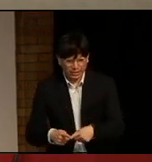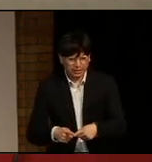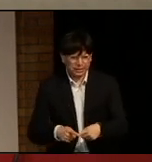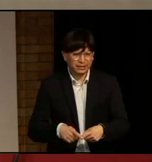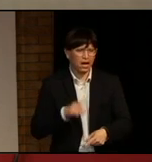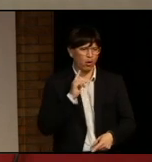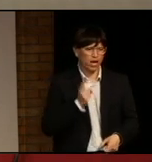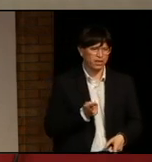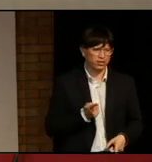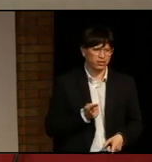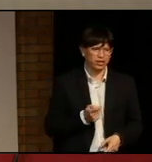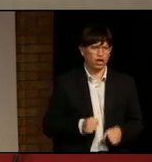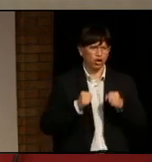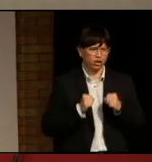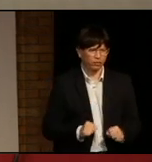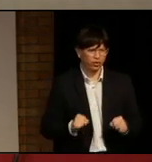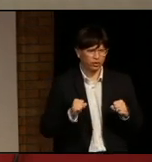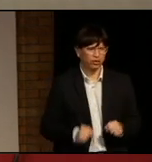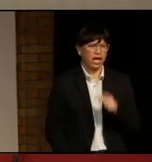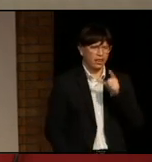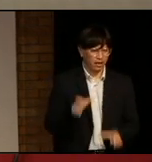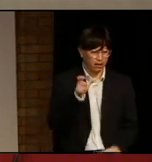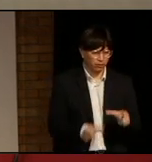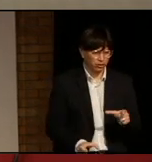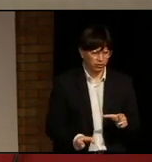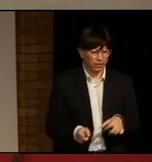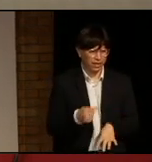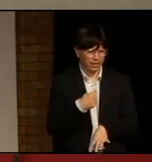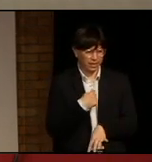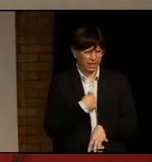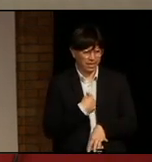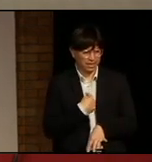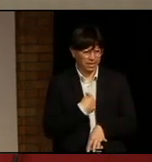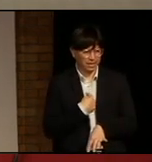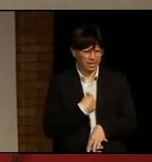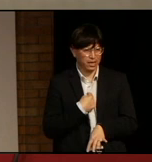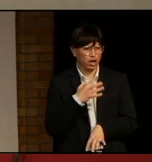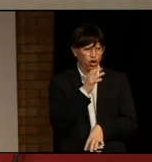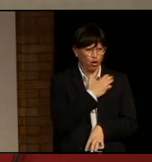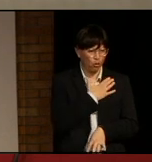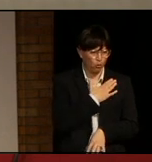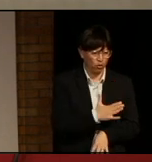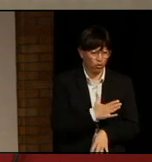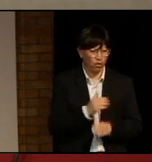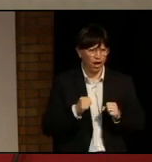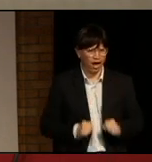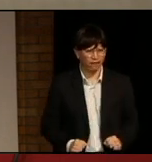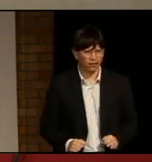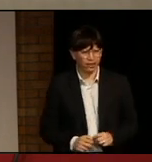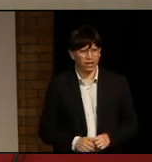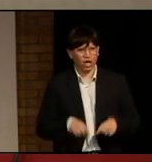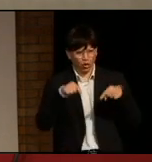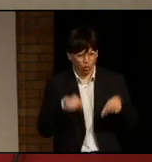il delirio di onnipotenza della persona che Io considererei oggettivamente abile in